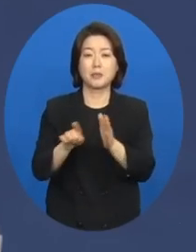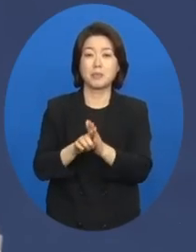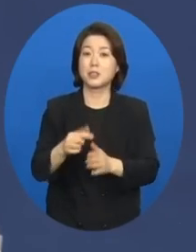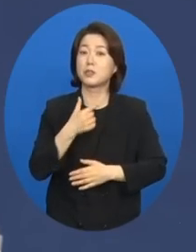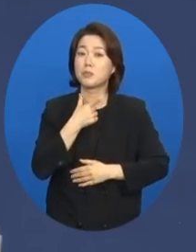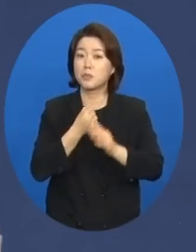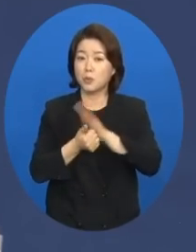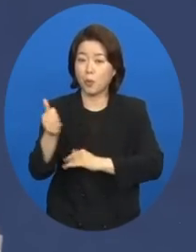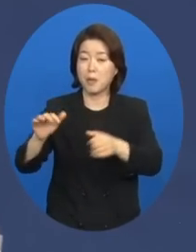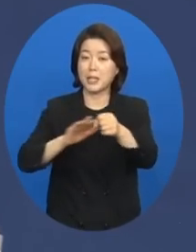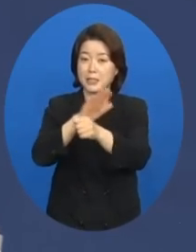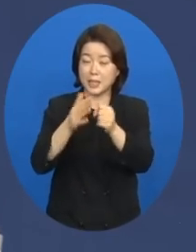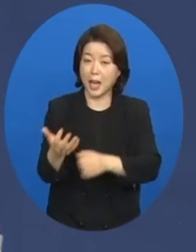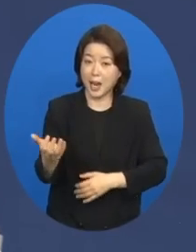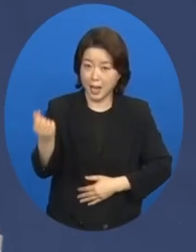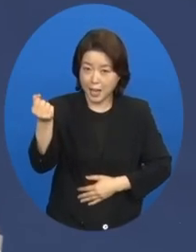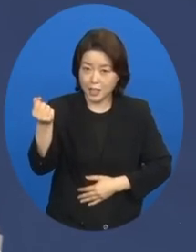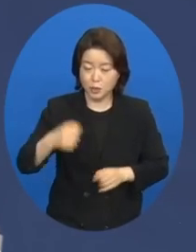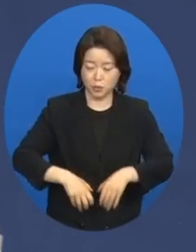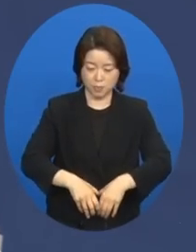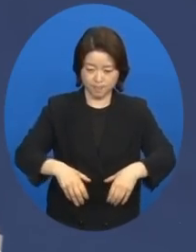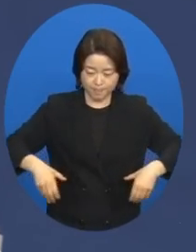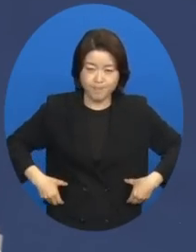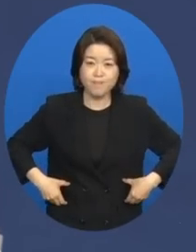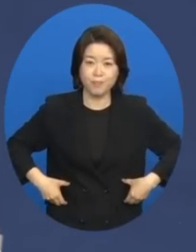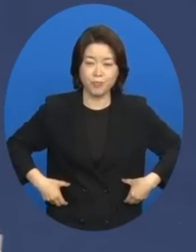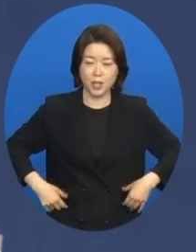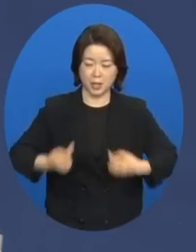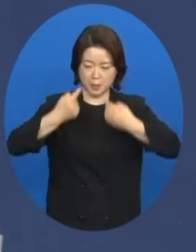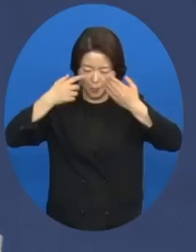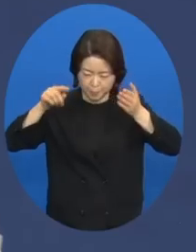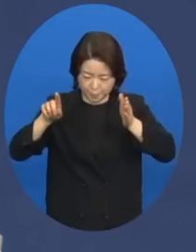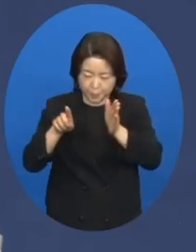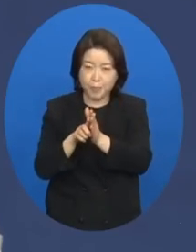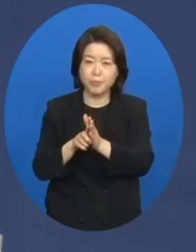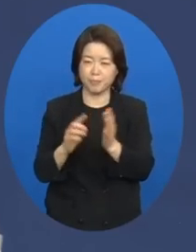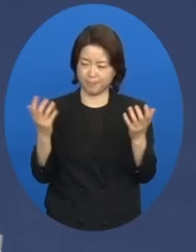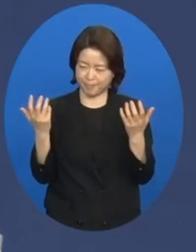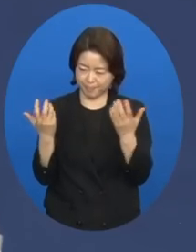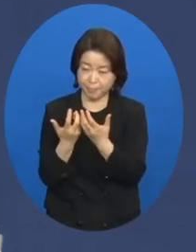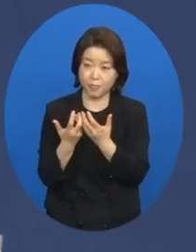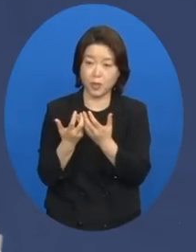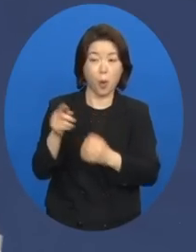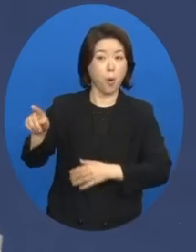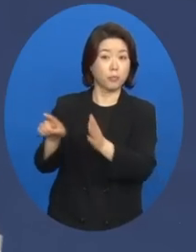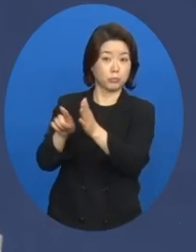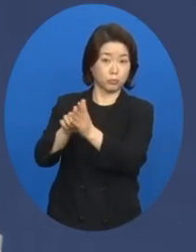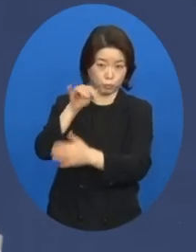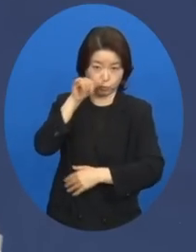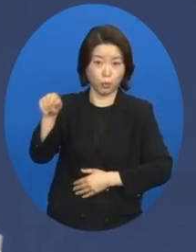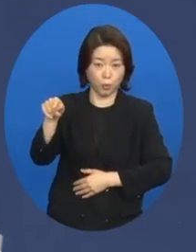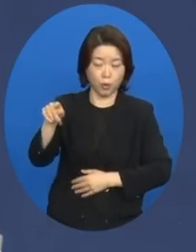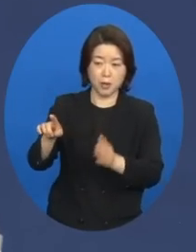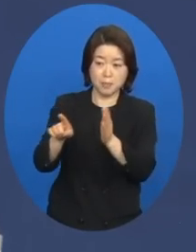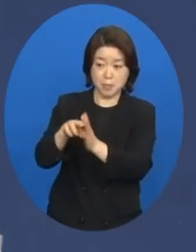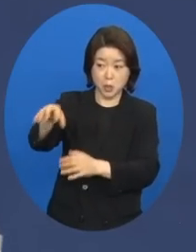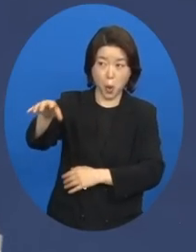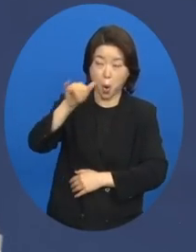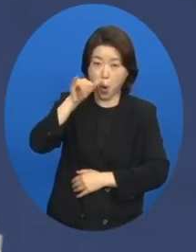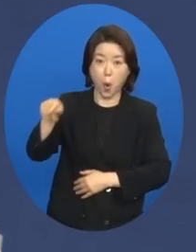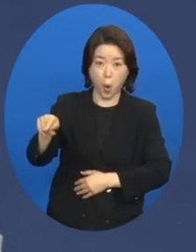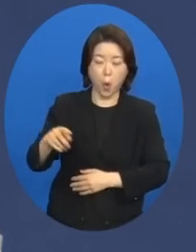사랑을 갖고 아주 담대하고 확신에 찬, 믿을 구석이 있으니까, 믿는 자리가